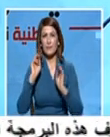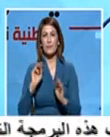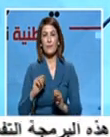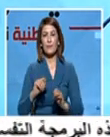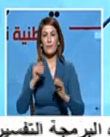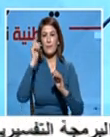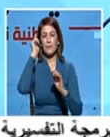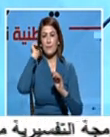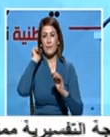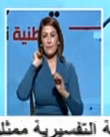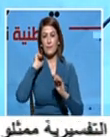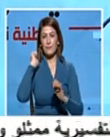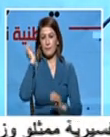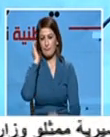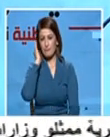معناتها